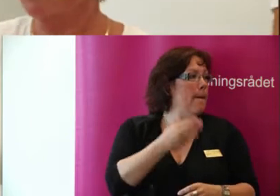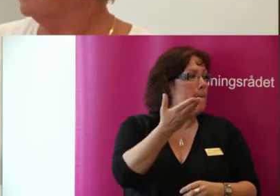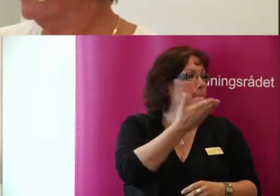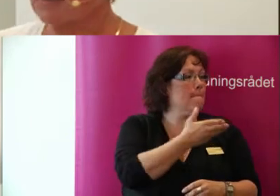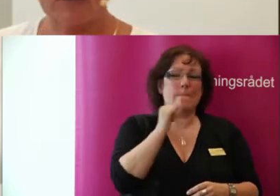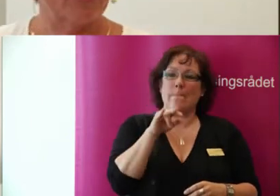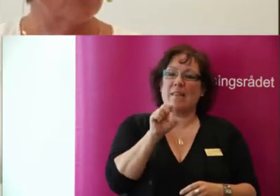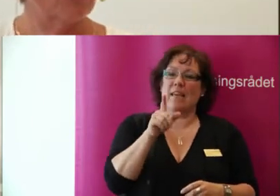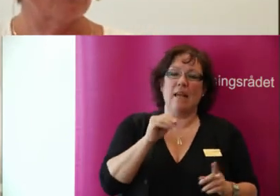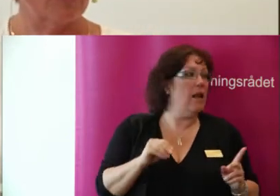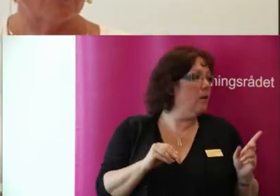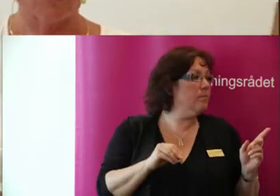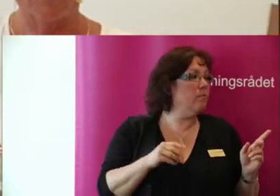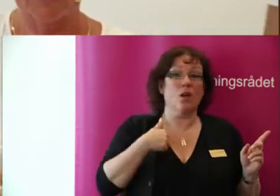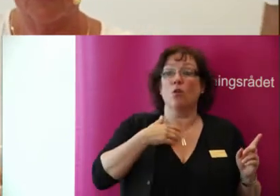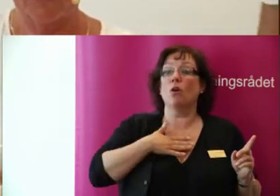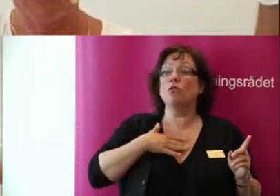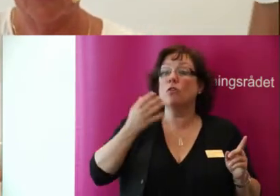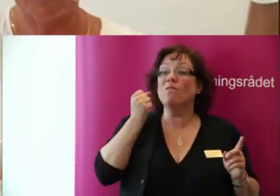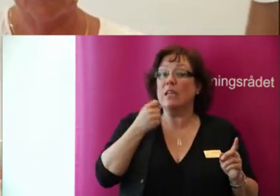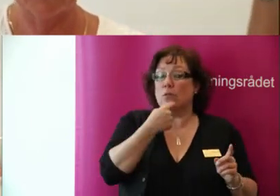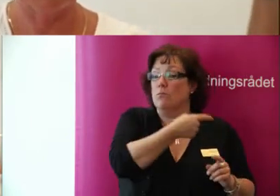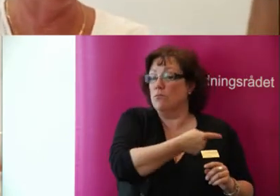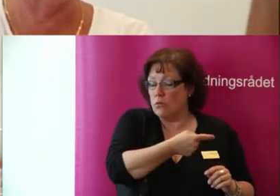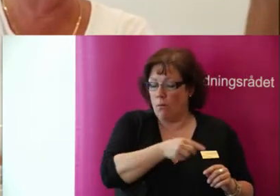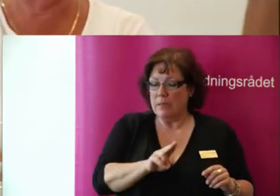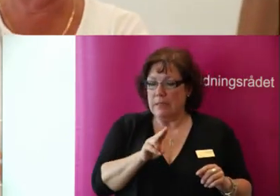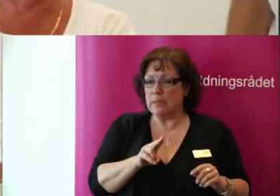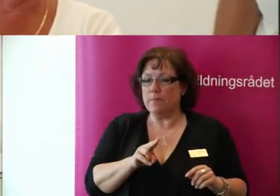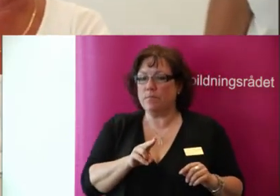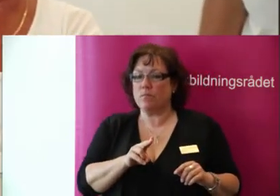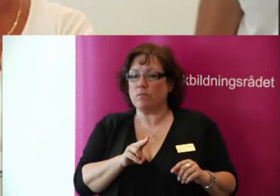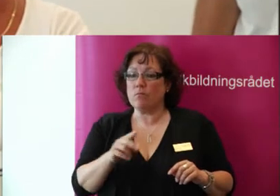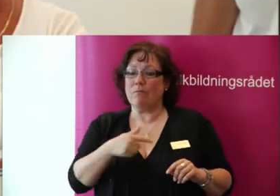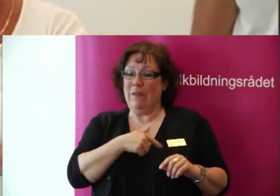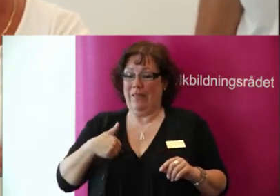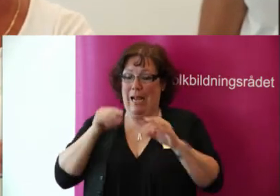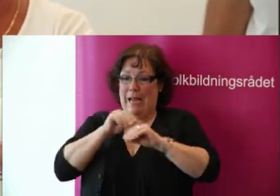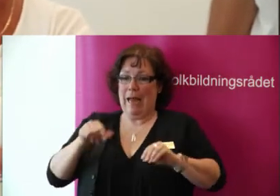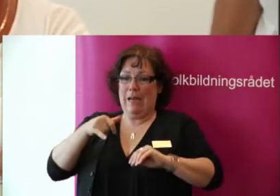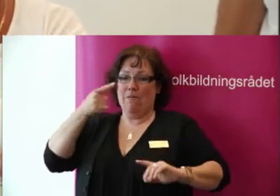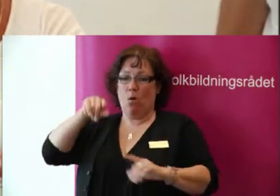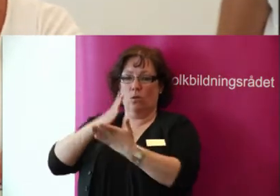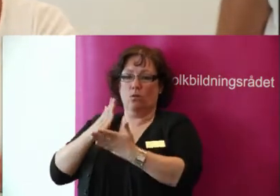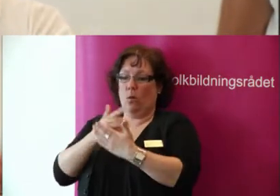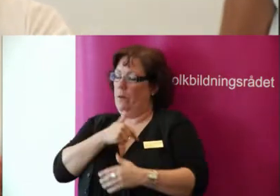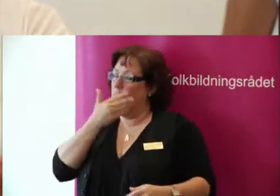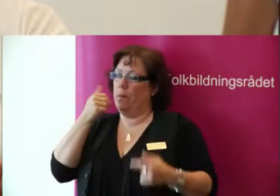Ulrika. Där tycker jag är en viktig sak som Per lyfter fram. För att det är ju så att vi folkhögskollärare har ju inte forskat speciellt